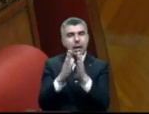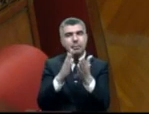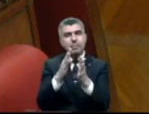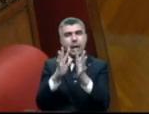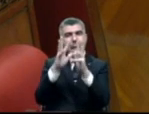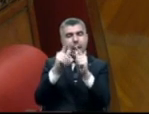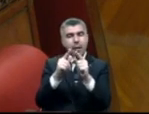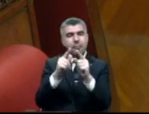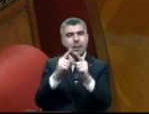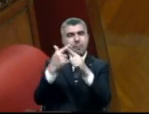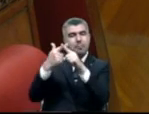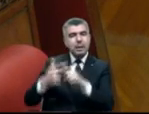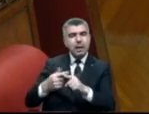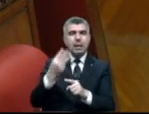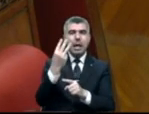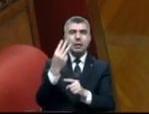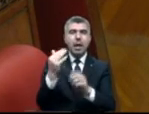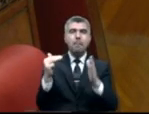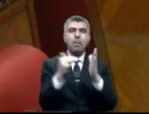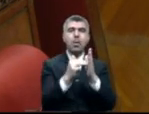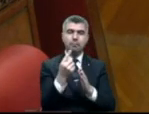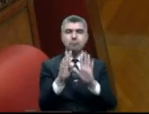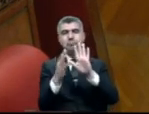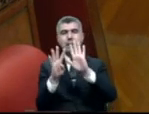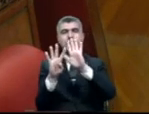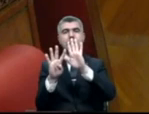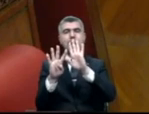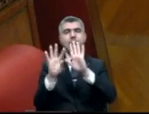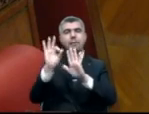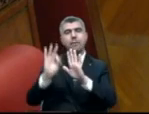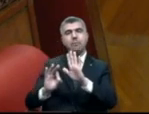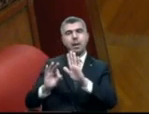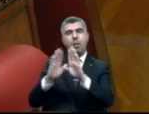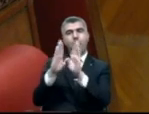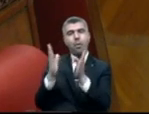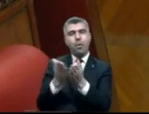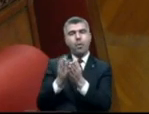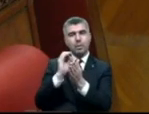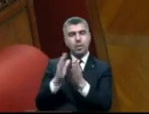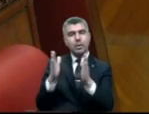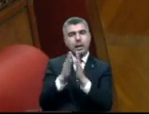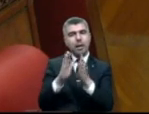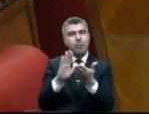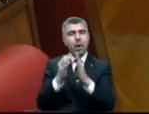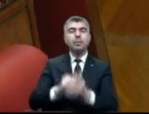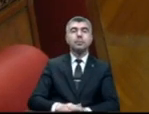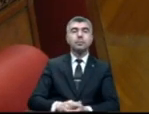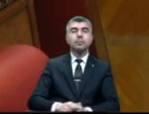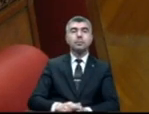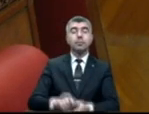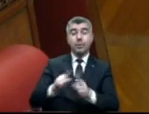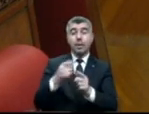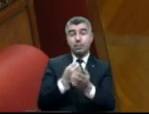رقم معاملتها السنوي 3 مليون درهم كتشكل تقريبا من مجموع المقاولات المتوسطة والصغرى والصغيرة جدا.